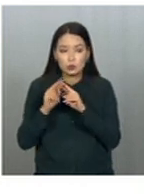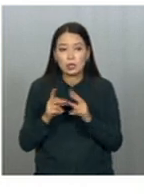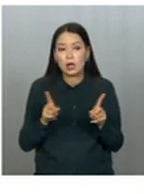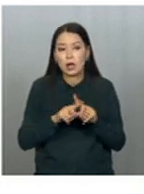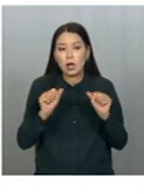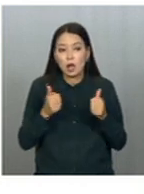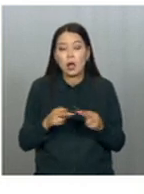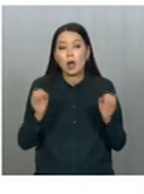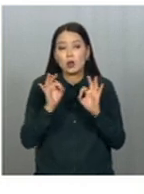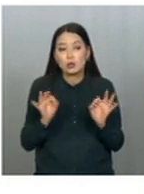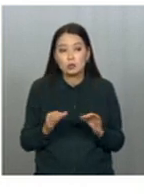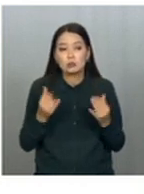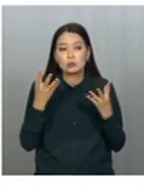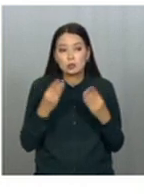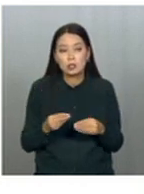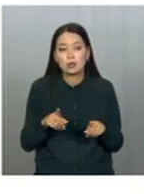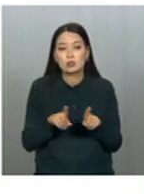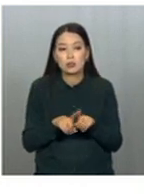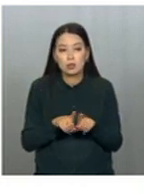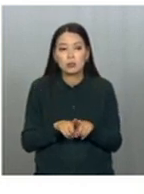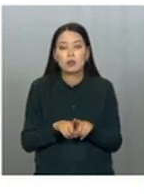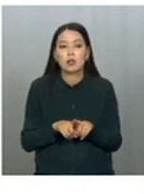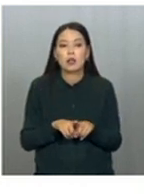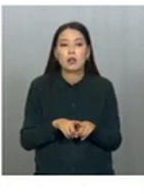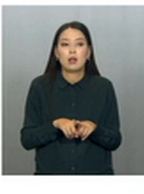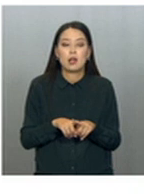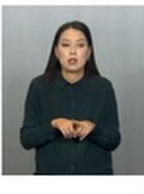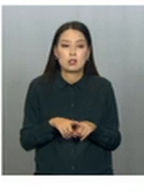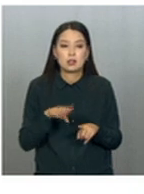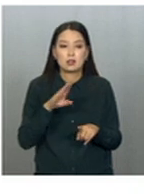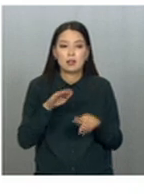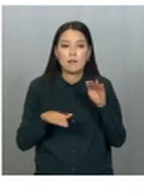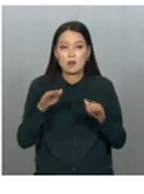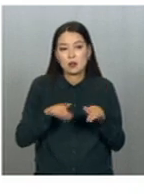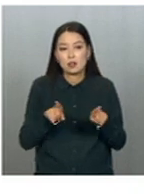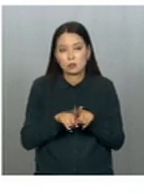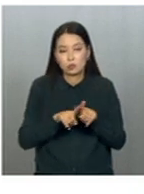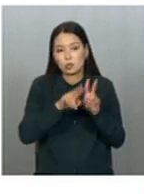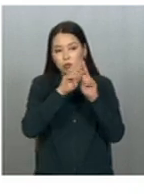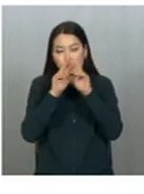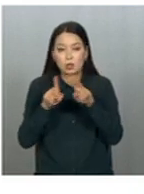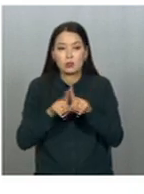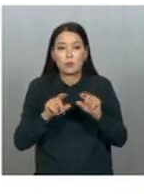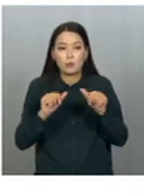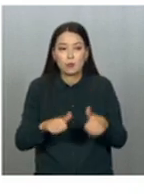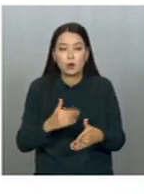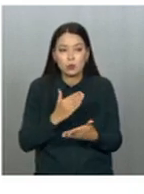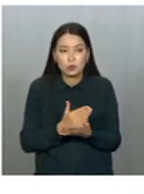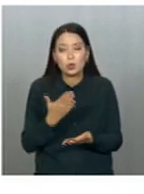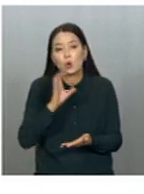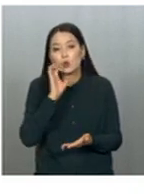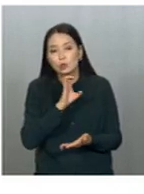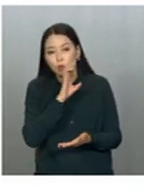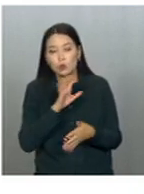теңелу кезінде таразы шоқ жұлдызы арқылы өтеді. Жазғы күн тоқырау нүктесі солтүстік